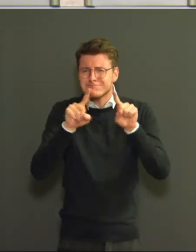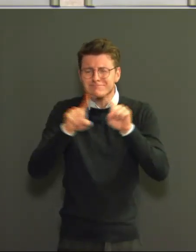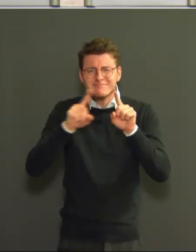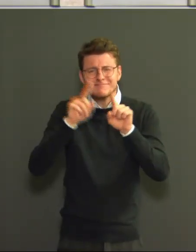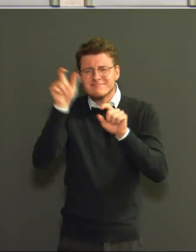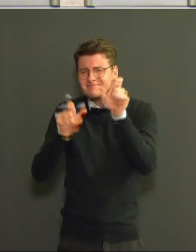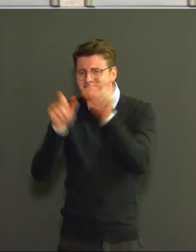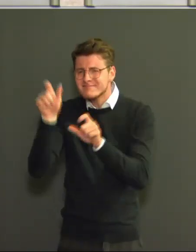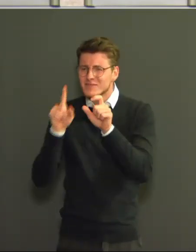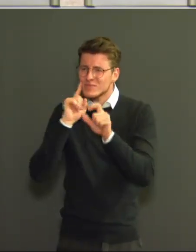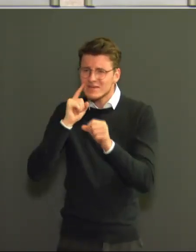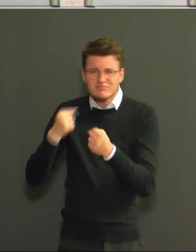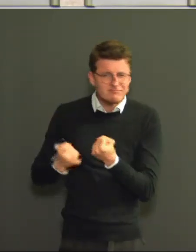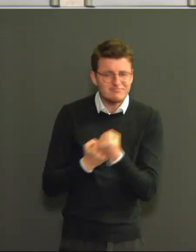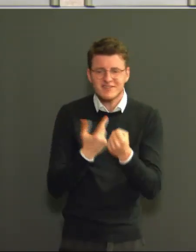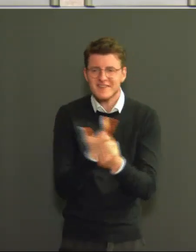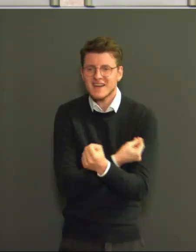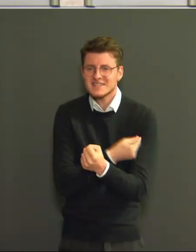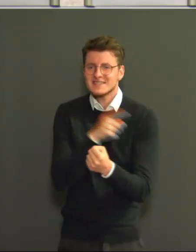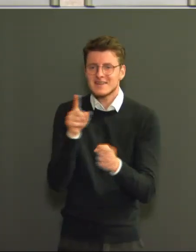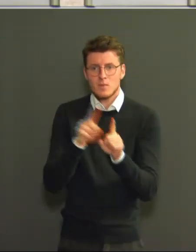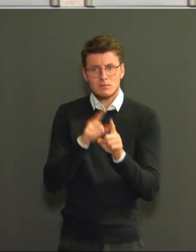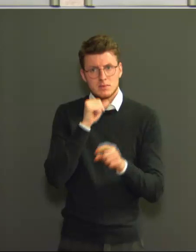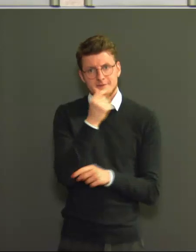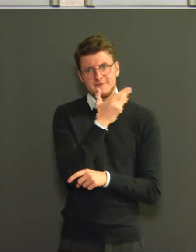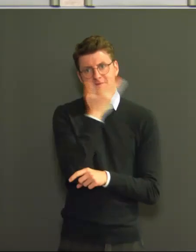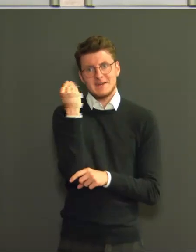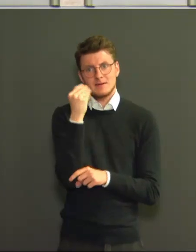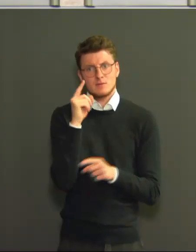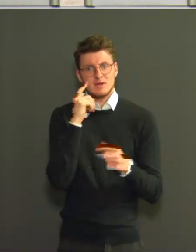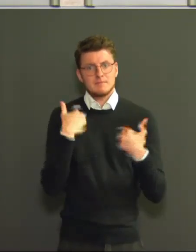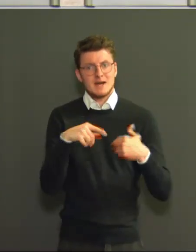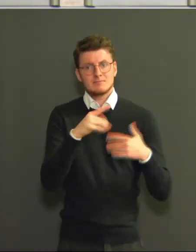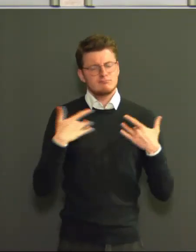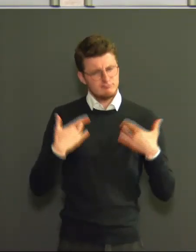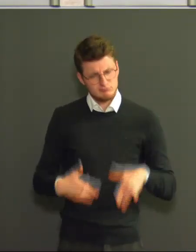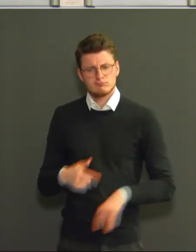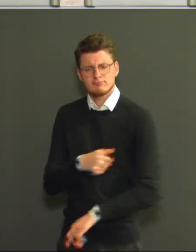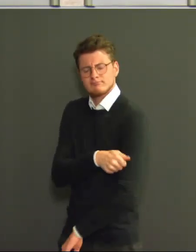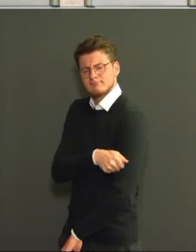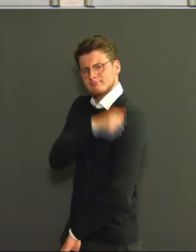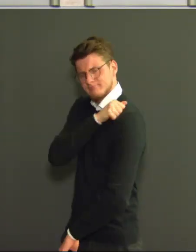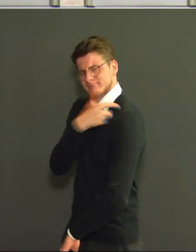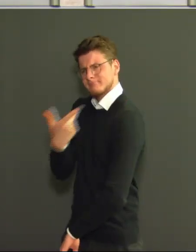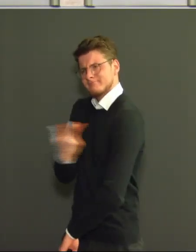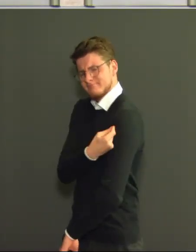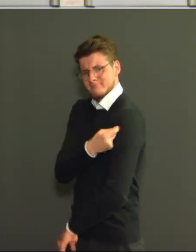vaccinatieambassadeurs. En niet te vergeten, iedereen die zijn mouw opstroopte en zich liet vaccineren.